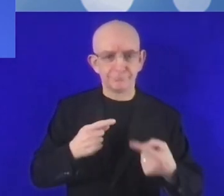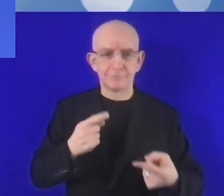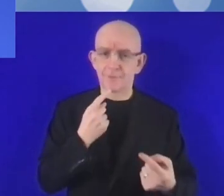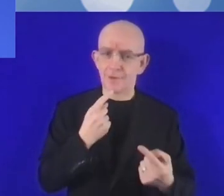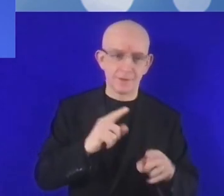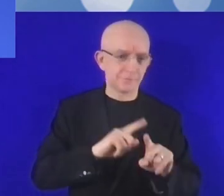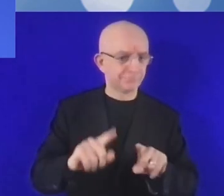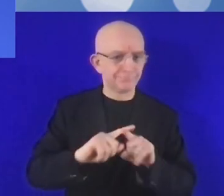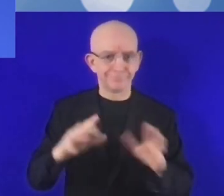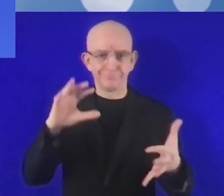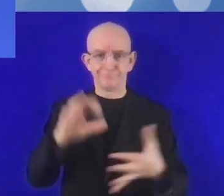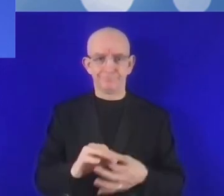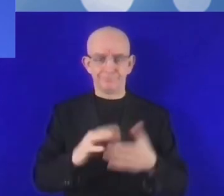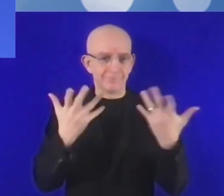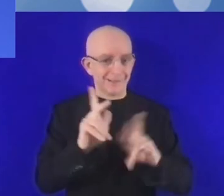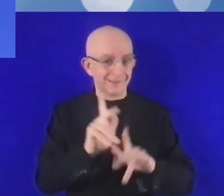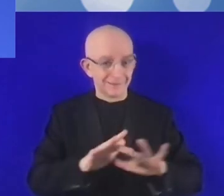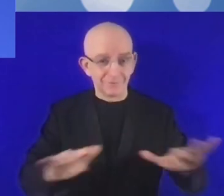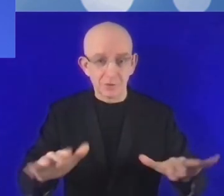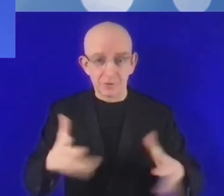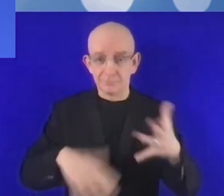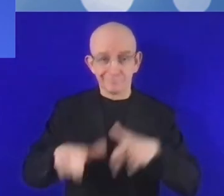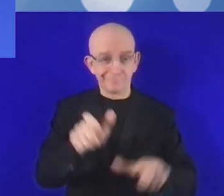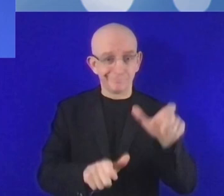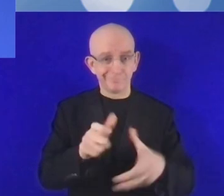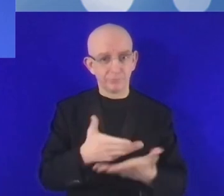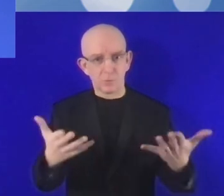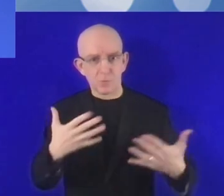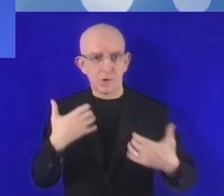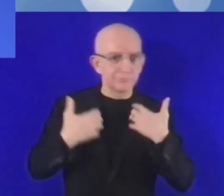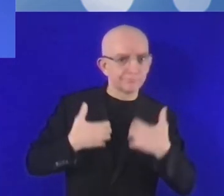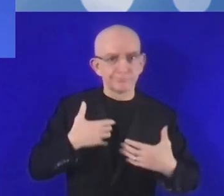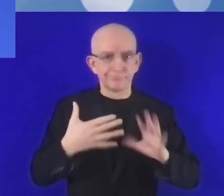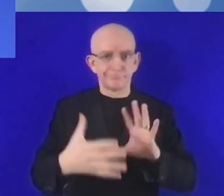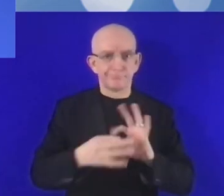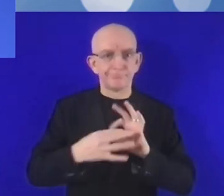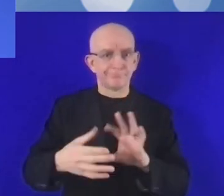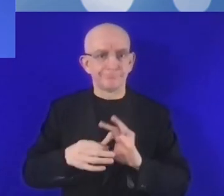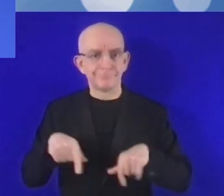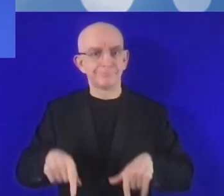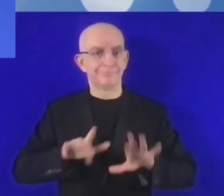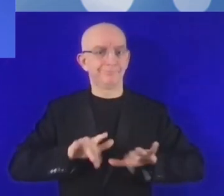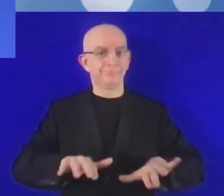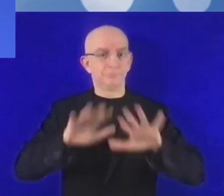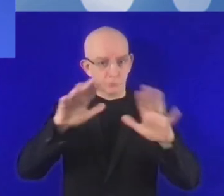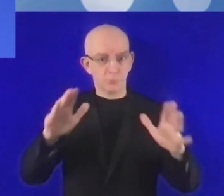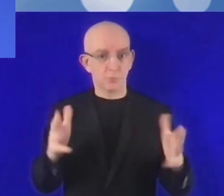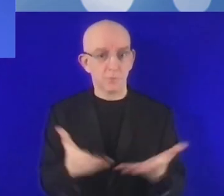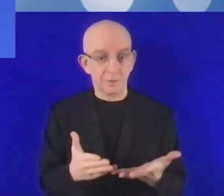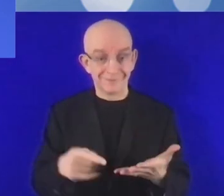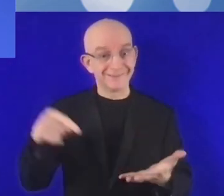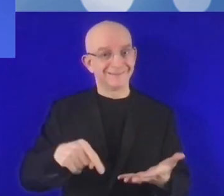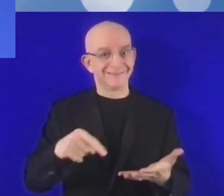То есть мы работаем в очень разнообразной сфере, multi-stakeholder approach,